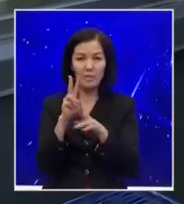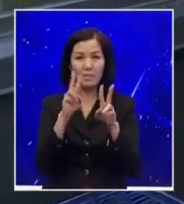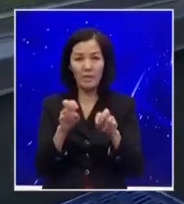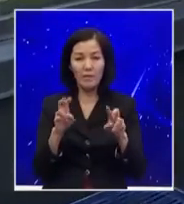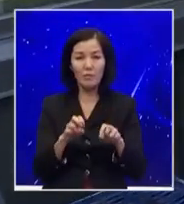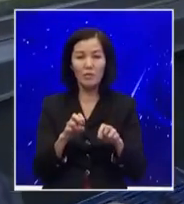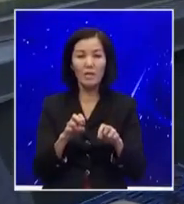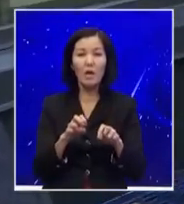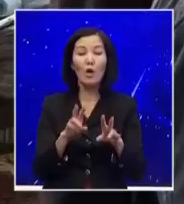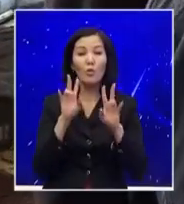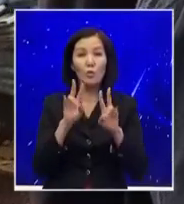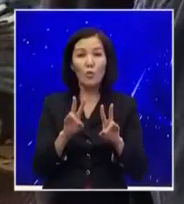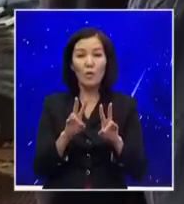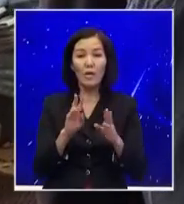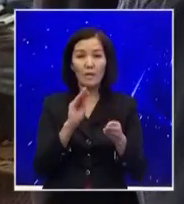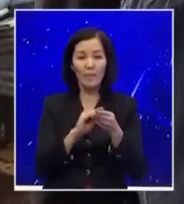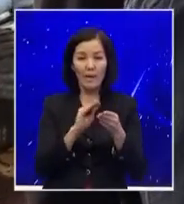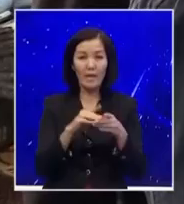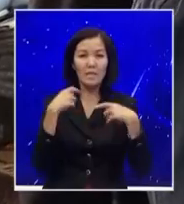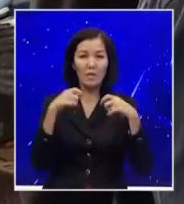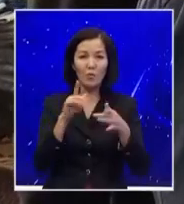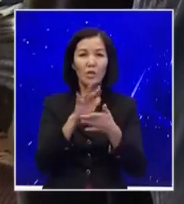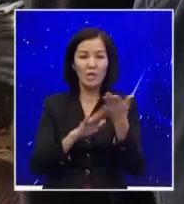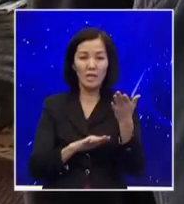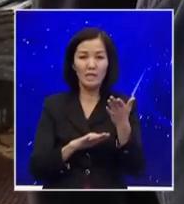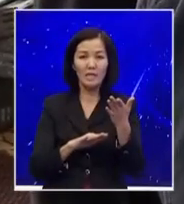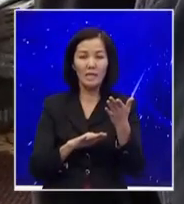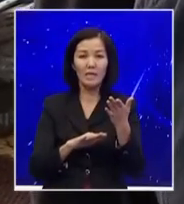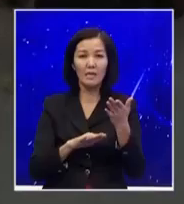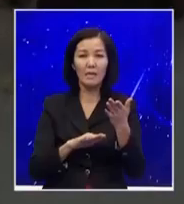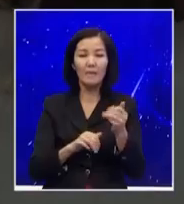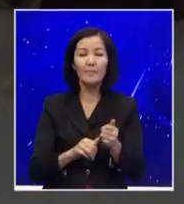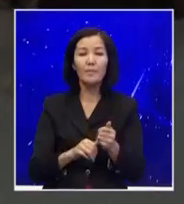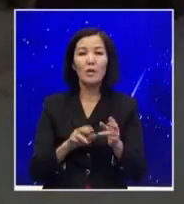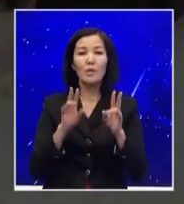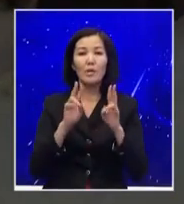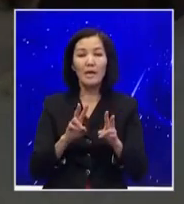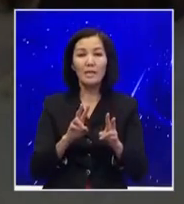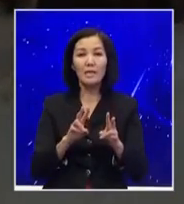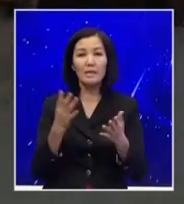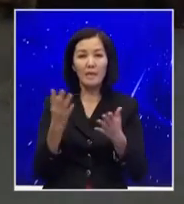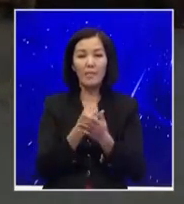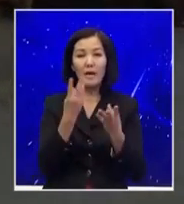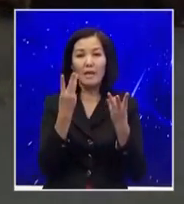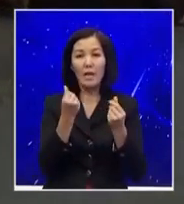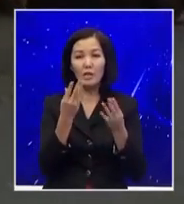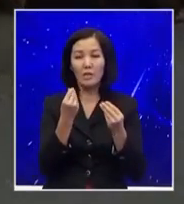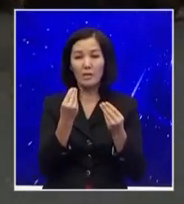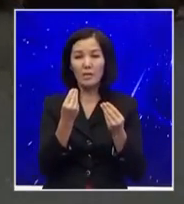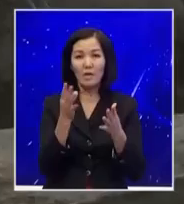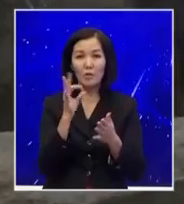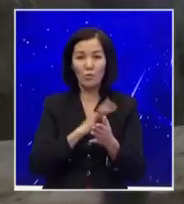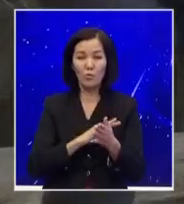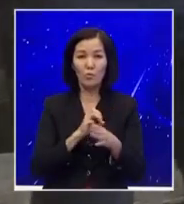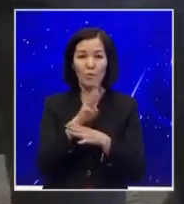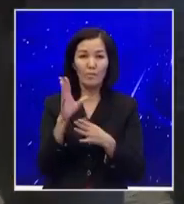жиі босатады. Бірақ баяғы жартас бір жартас ұсақ саудагерлер кеткісі жоқ. Осы жерден тапқан табыспен күн көріп отырғандарын